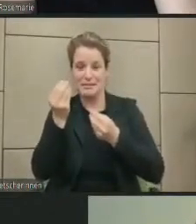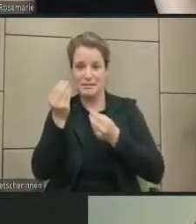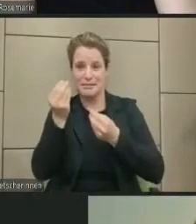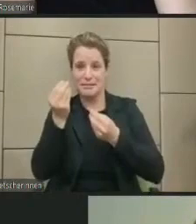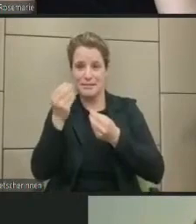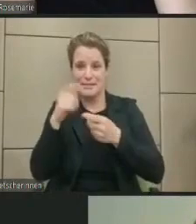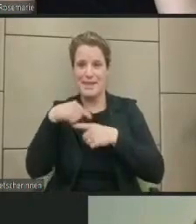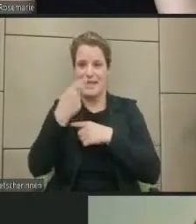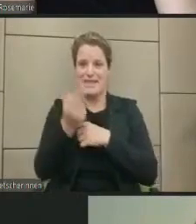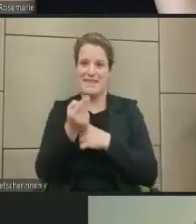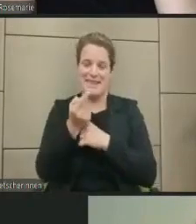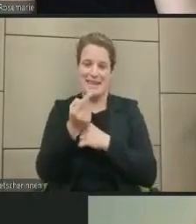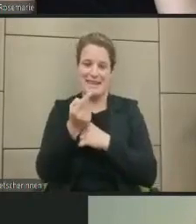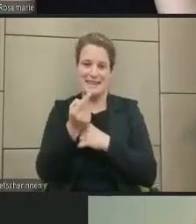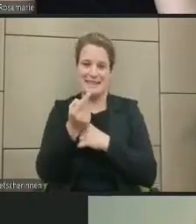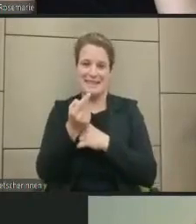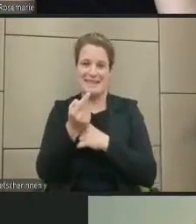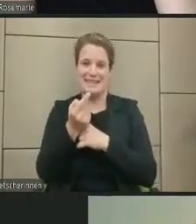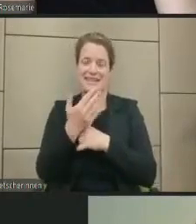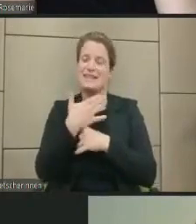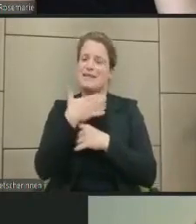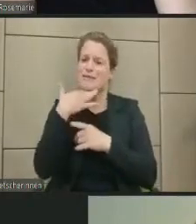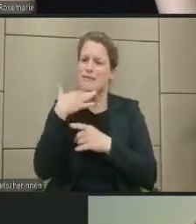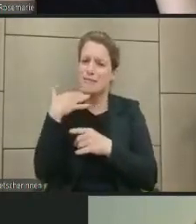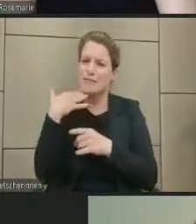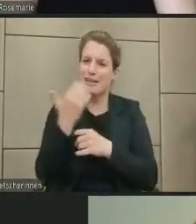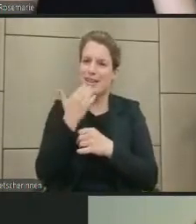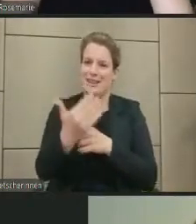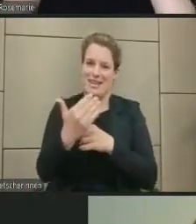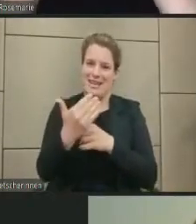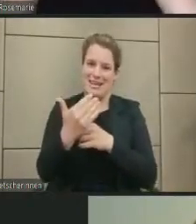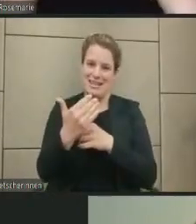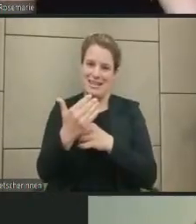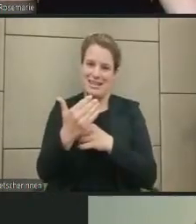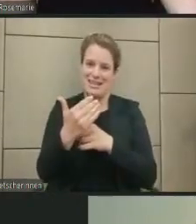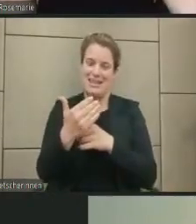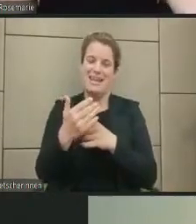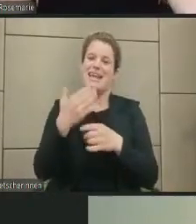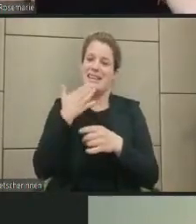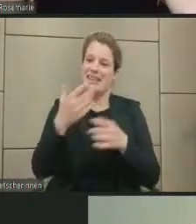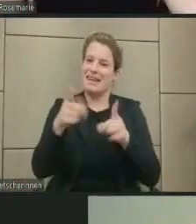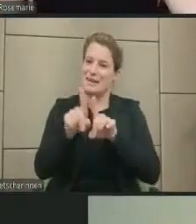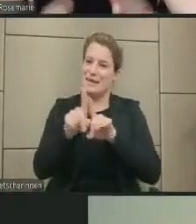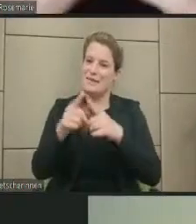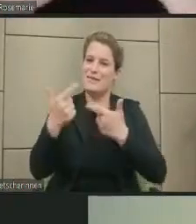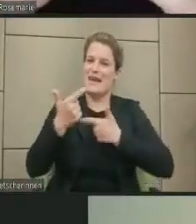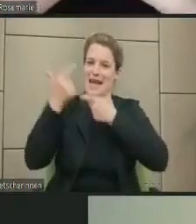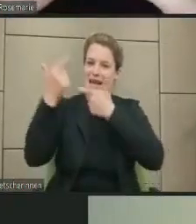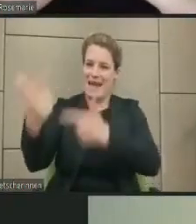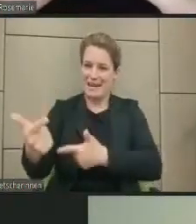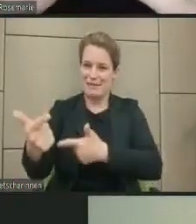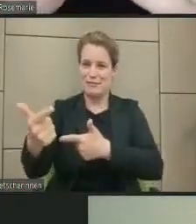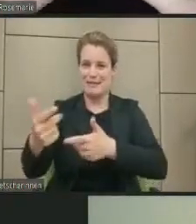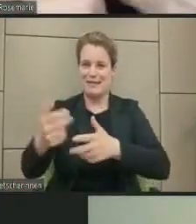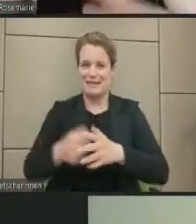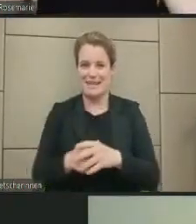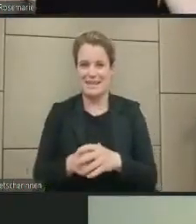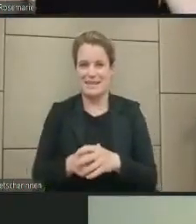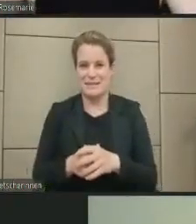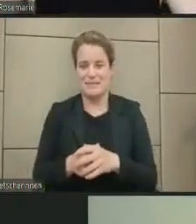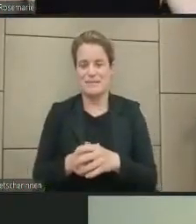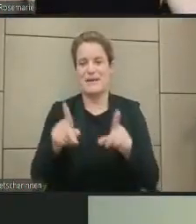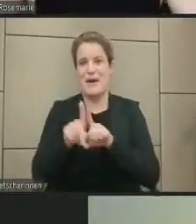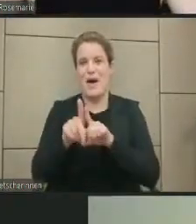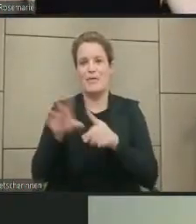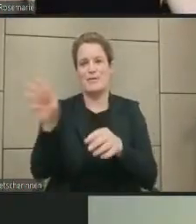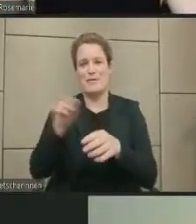Dann sagen wir ganz herzlich Danke. Danke noch einmal für die Einladung und für alle, die das so mitgemacht haben und es war